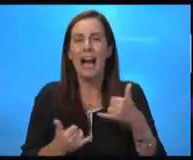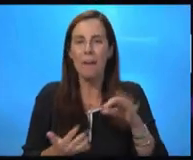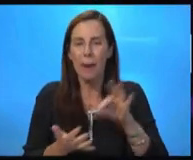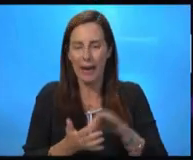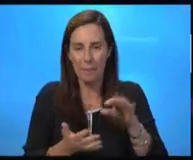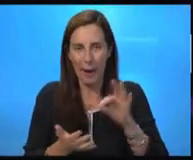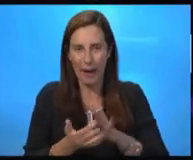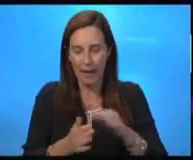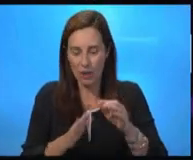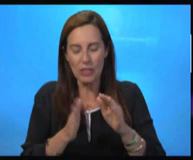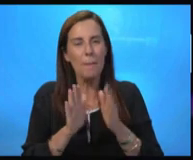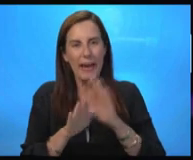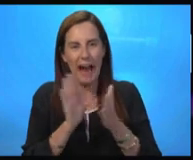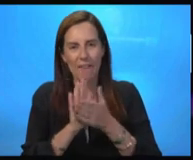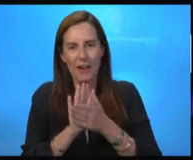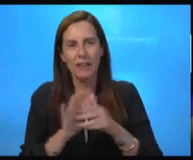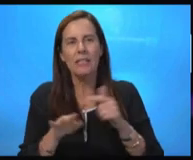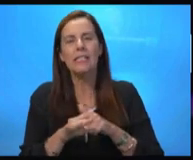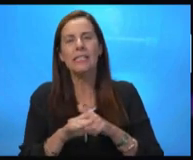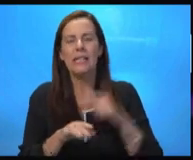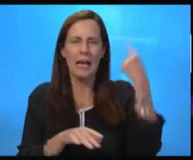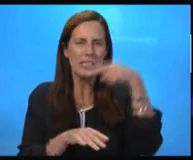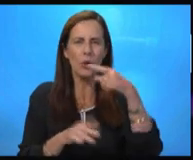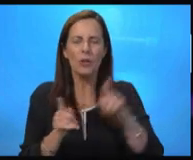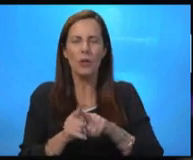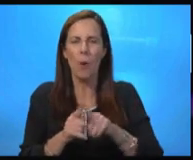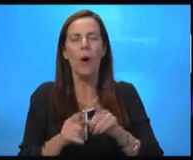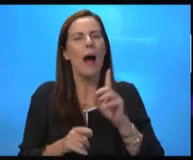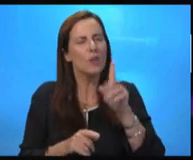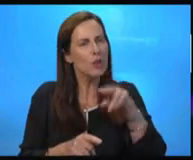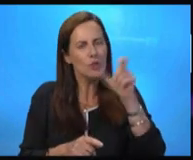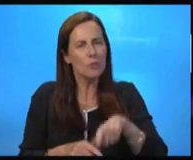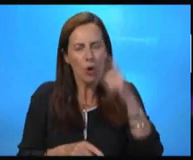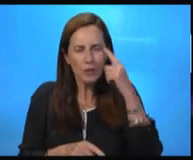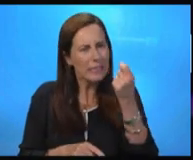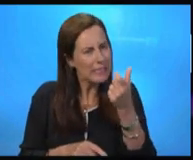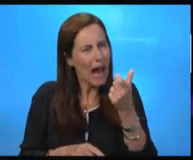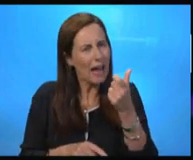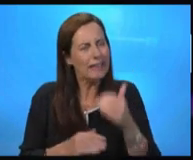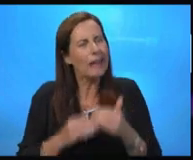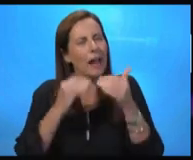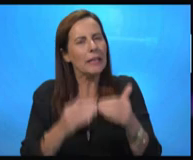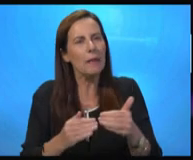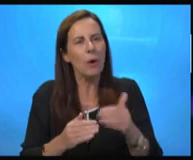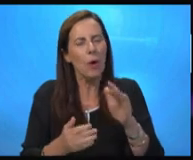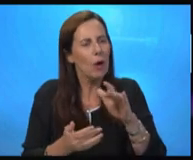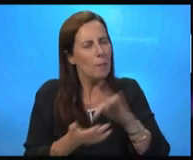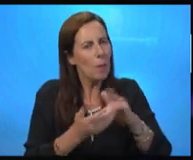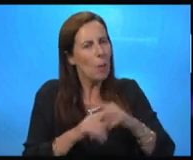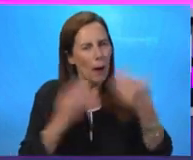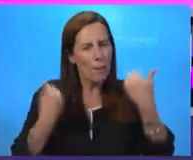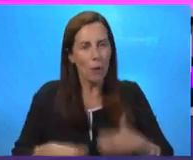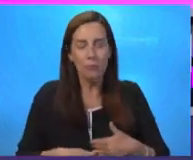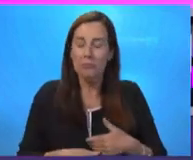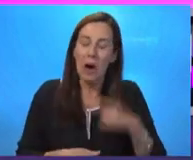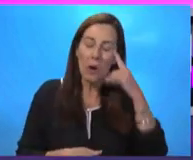שזה בכף היד, זה מעין אמצעי זיהוי או כרטיס בכל העולם, אבל יש אנשים שחושבים קצת קדימה, לשים את זה במקומות אחרים שלא יודעת כמה